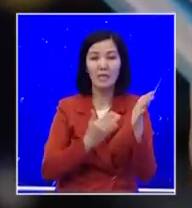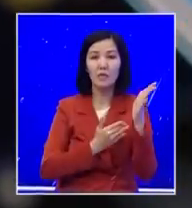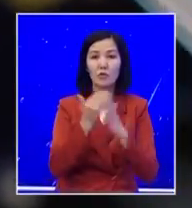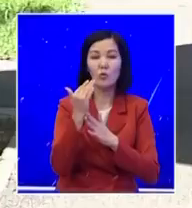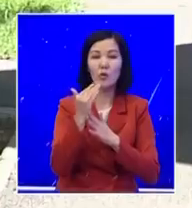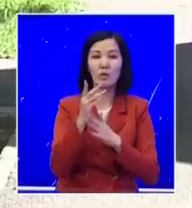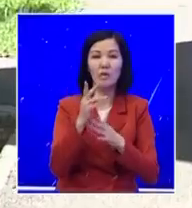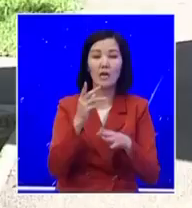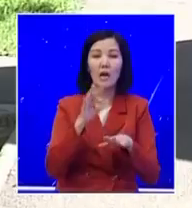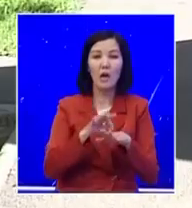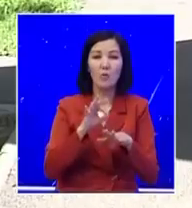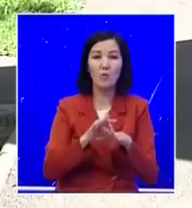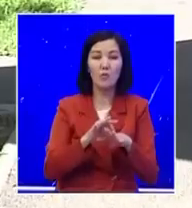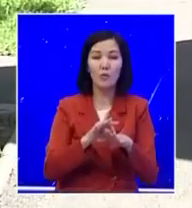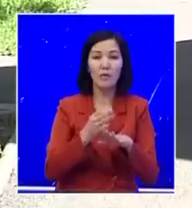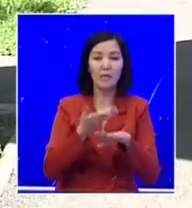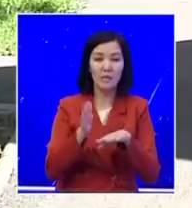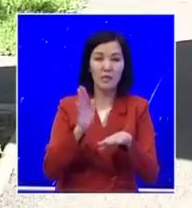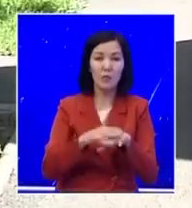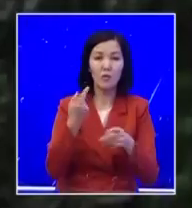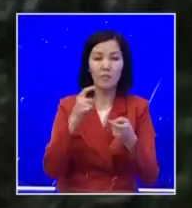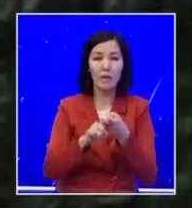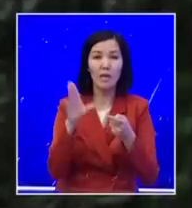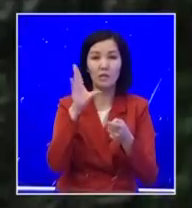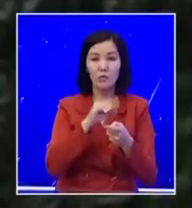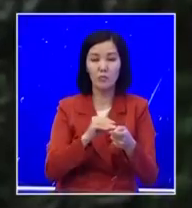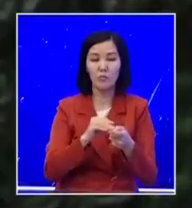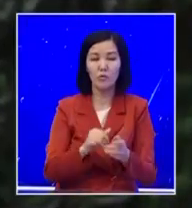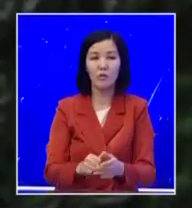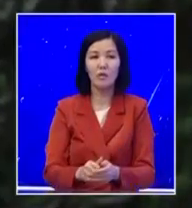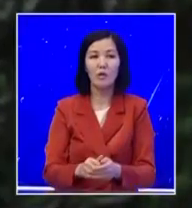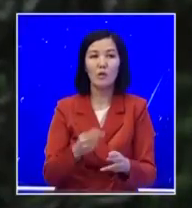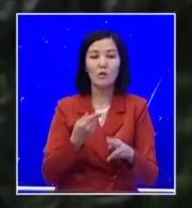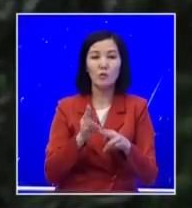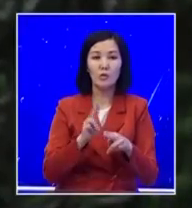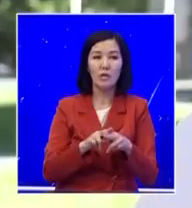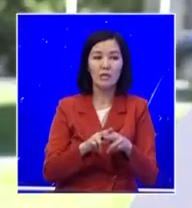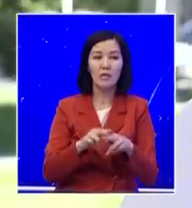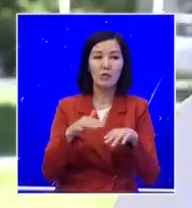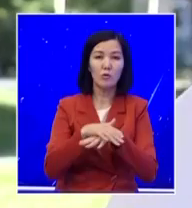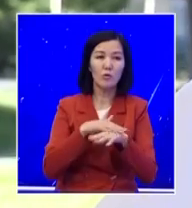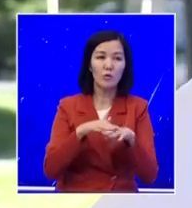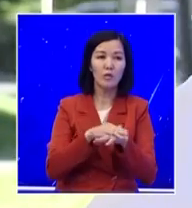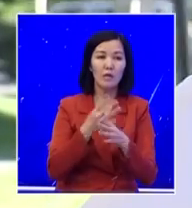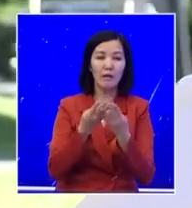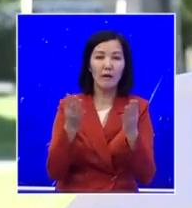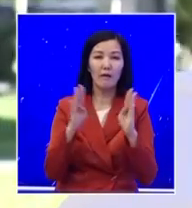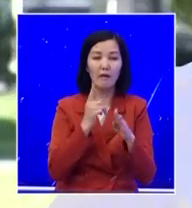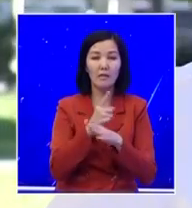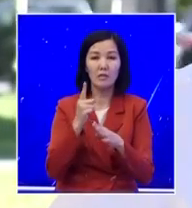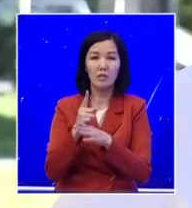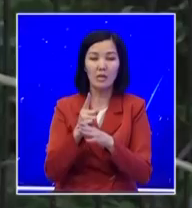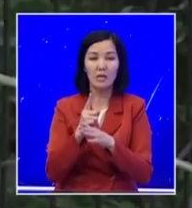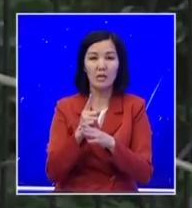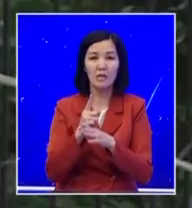көрсеткіш эпидемиялық жағдайдың күрделенуіне әкеп соқтырып отыр дейді мамандар. Оған себеп тұрғындардың карантин шараларын